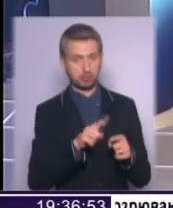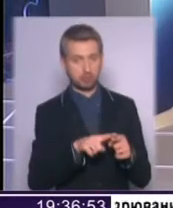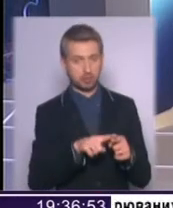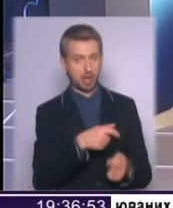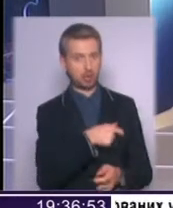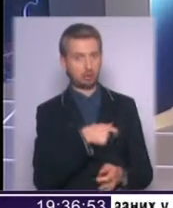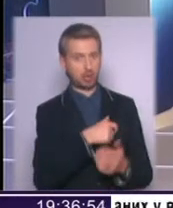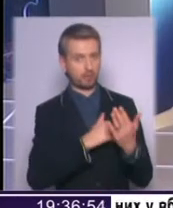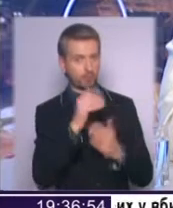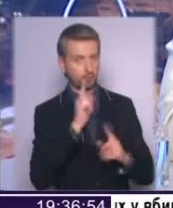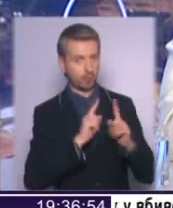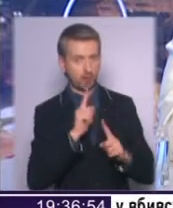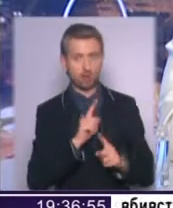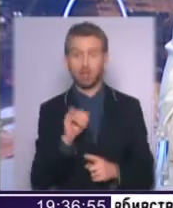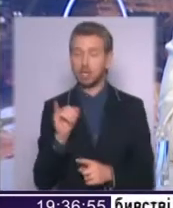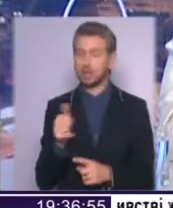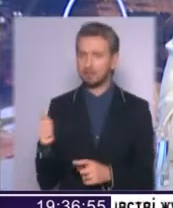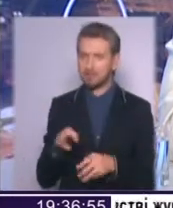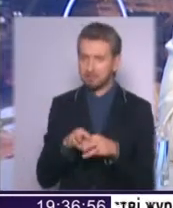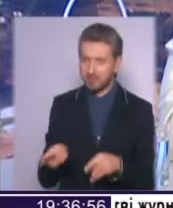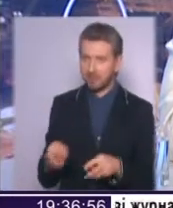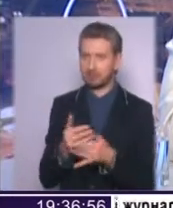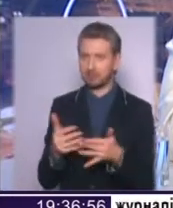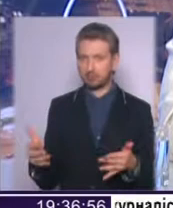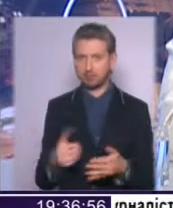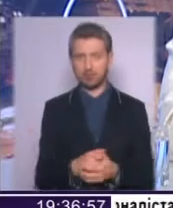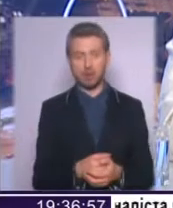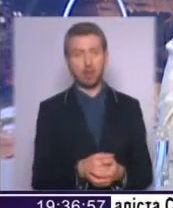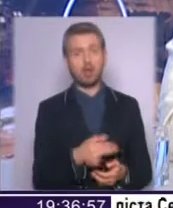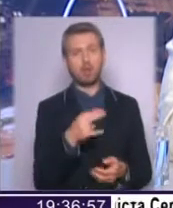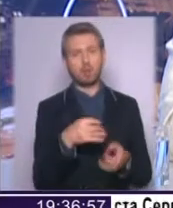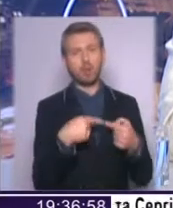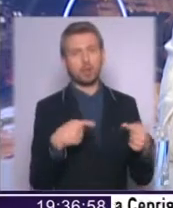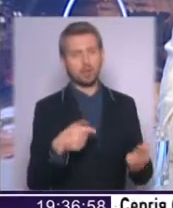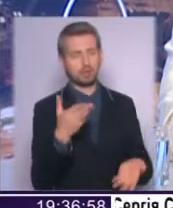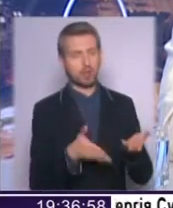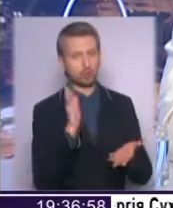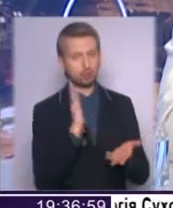депутат Верховної Ради. І прем'єр, то, і… Так. Ну, по решті, якщо будуть